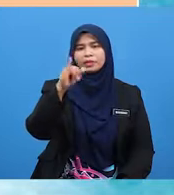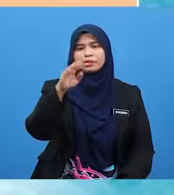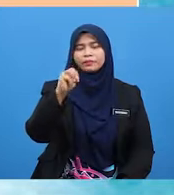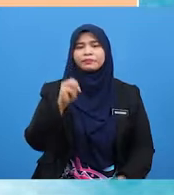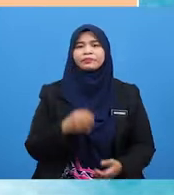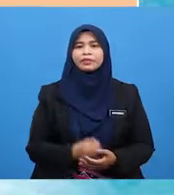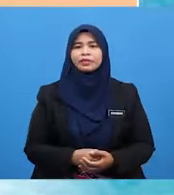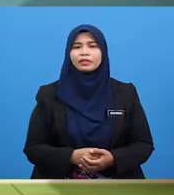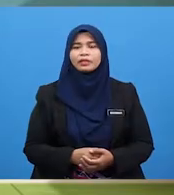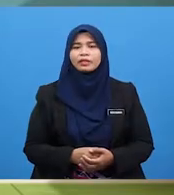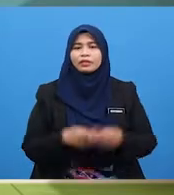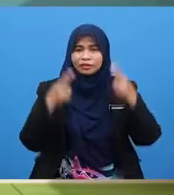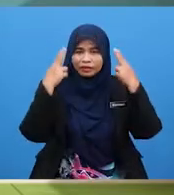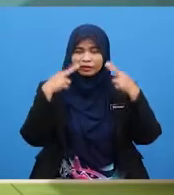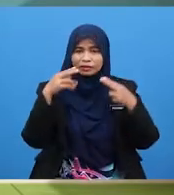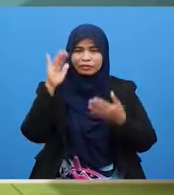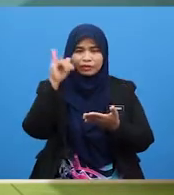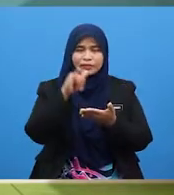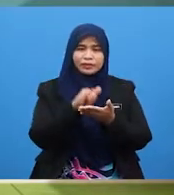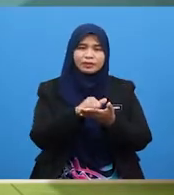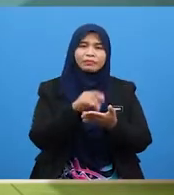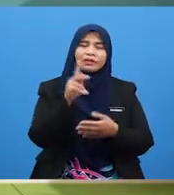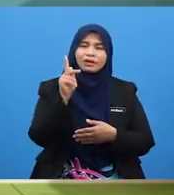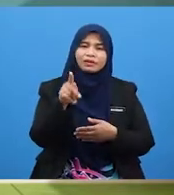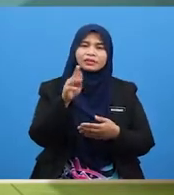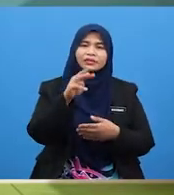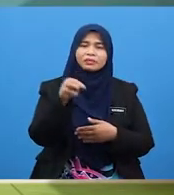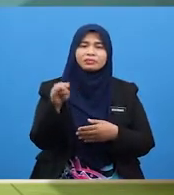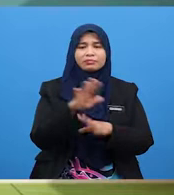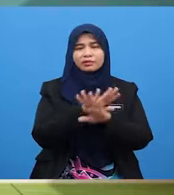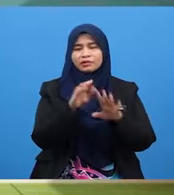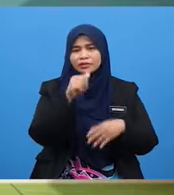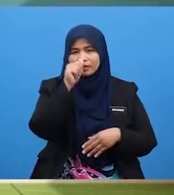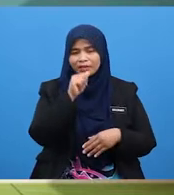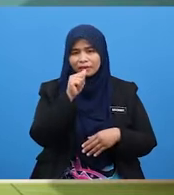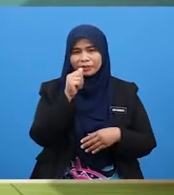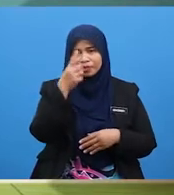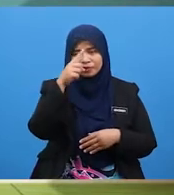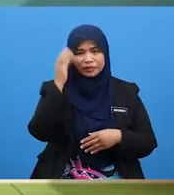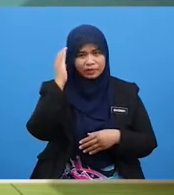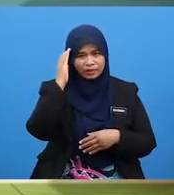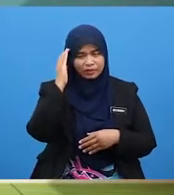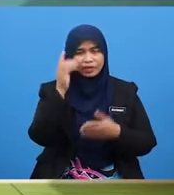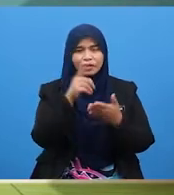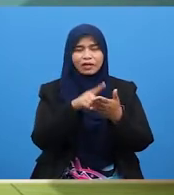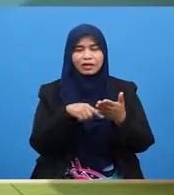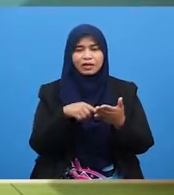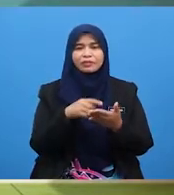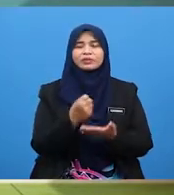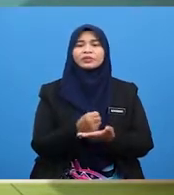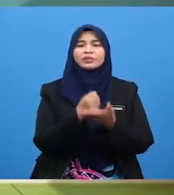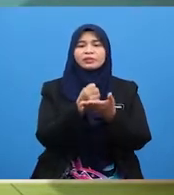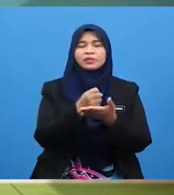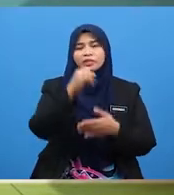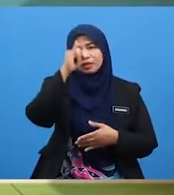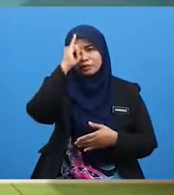Al-Muzni. Ustazah yakin pasti murid-murid tidak sabar untuk mengetahui apakah pula sumbangan Imam